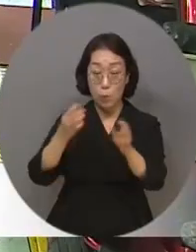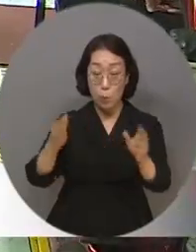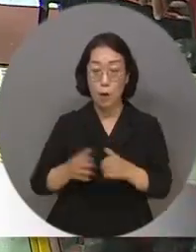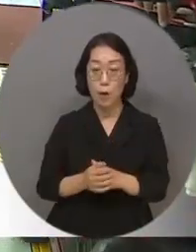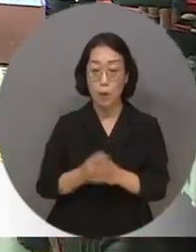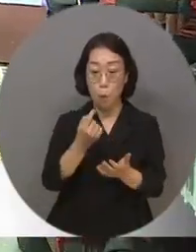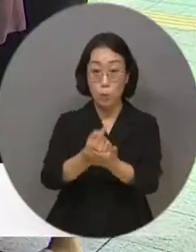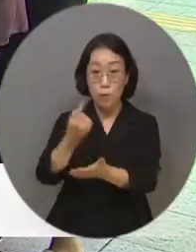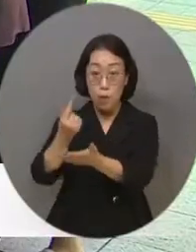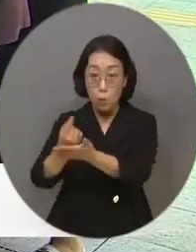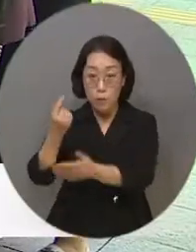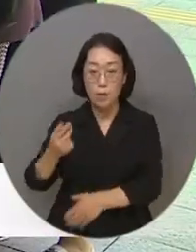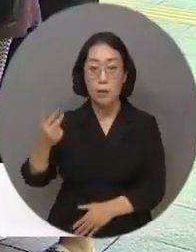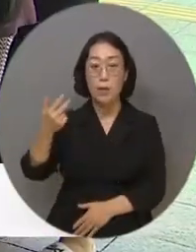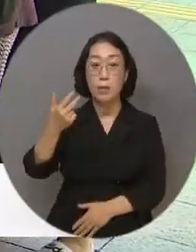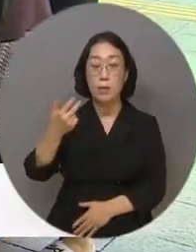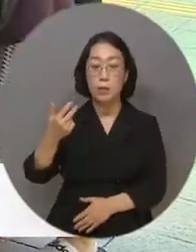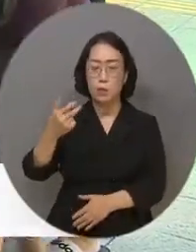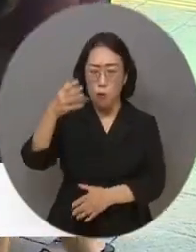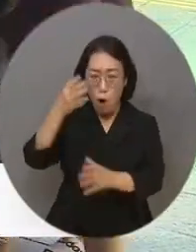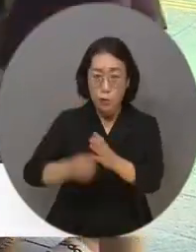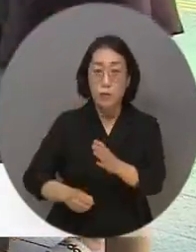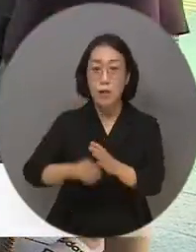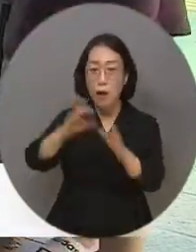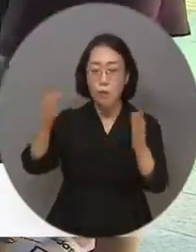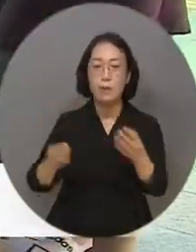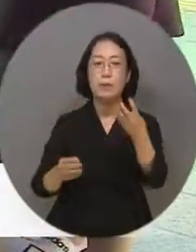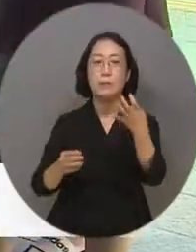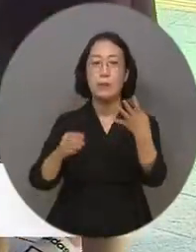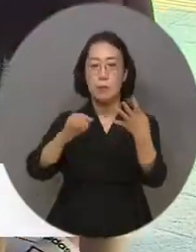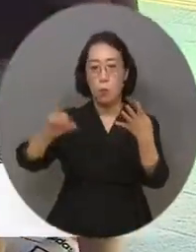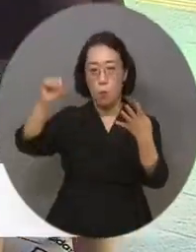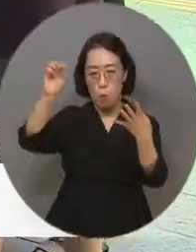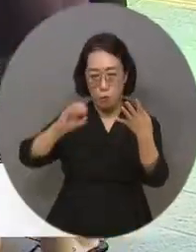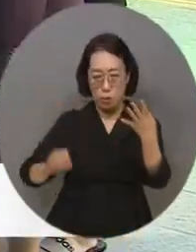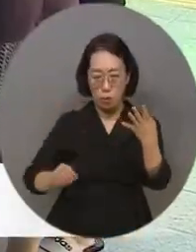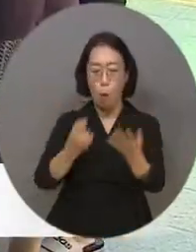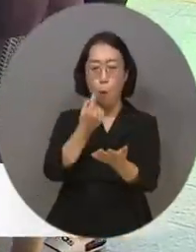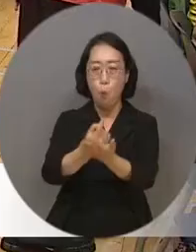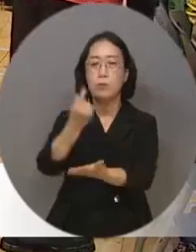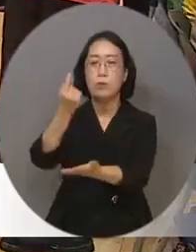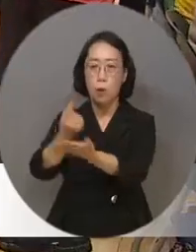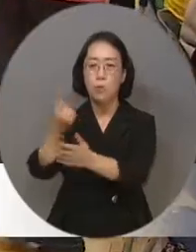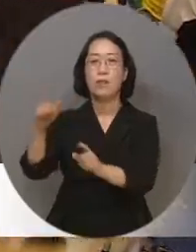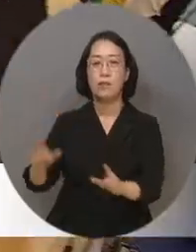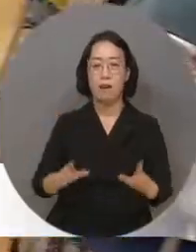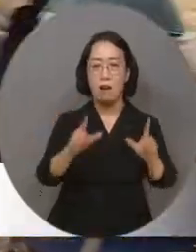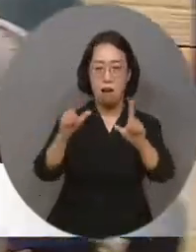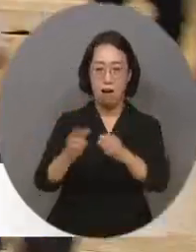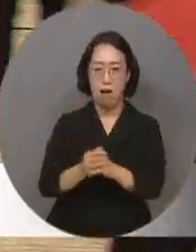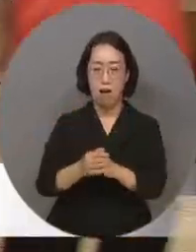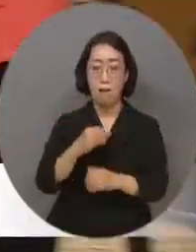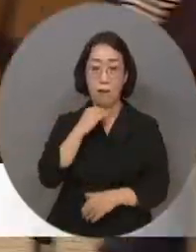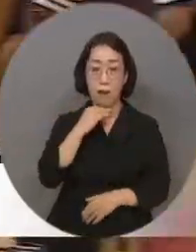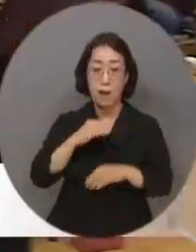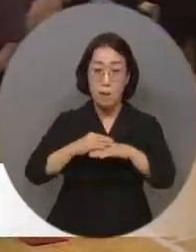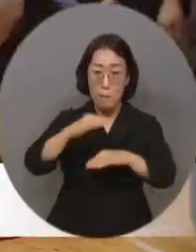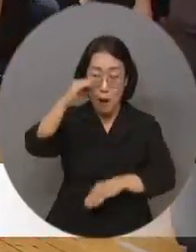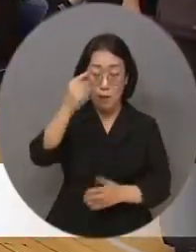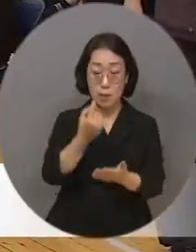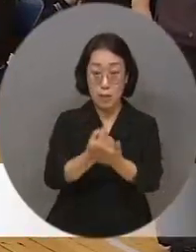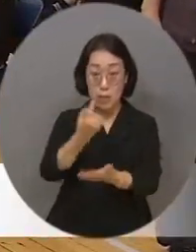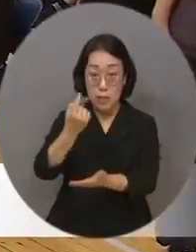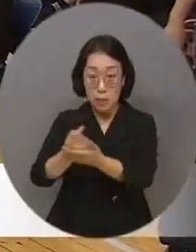750만 2천 가구 전체 가구의 34.5%를 차지합니다 고령자 1인 가구